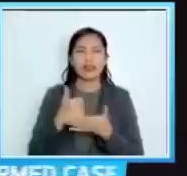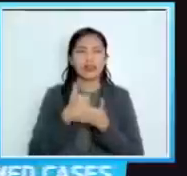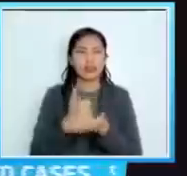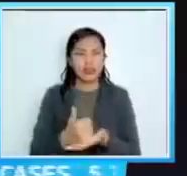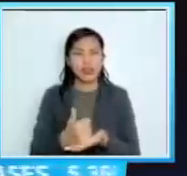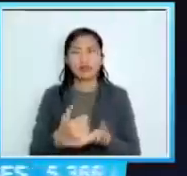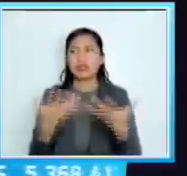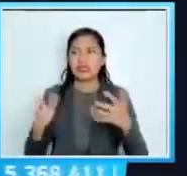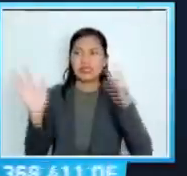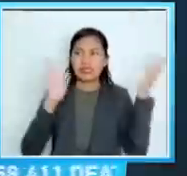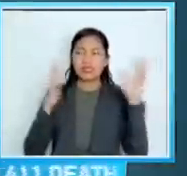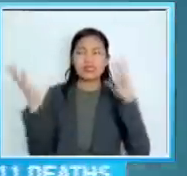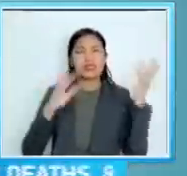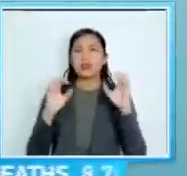bagyo.